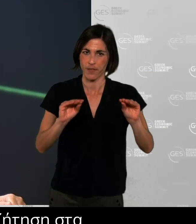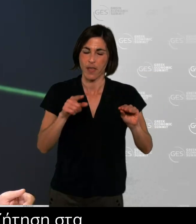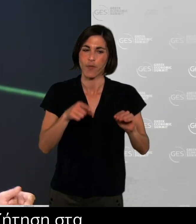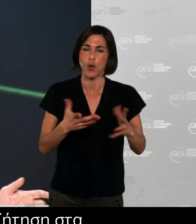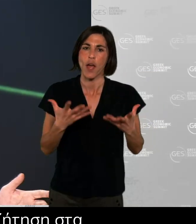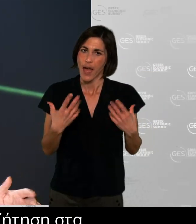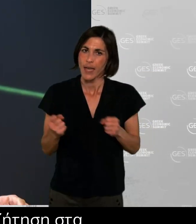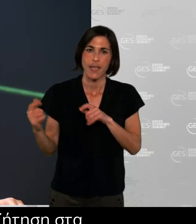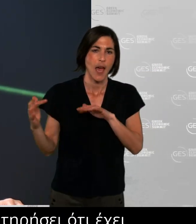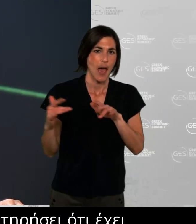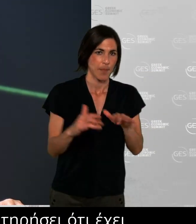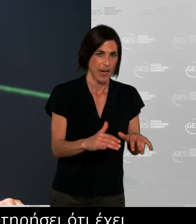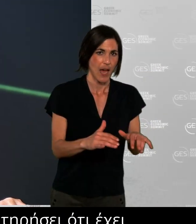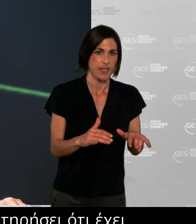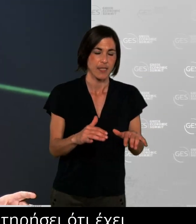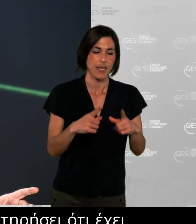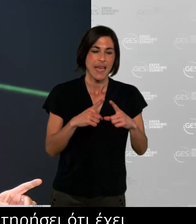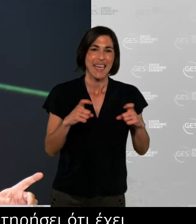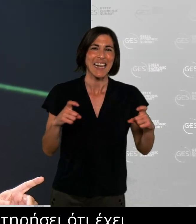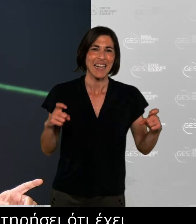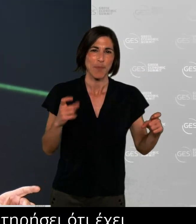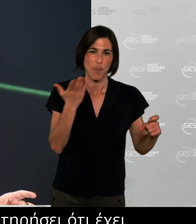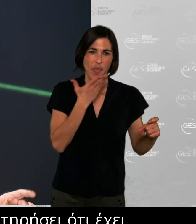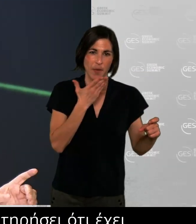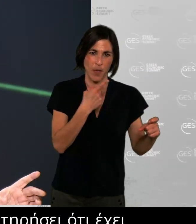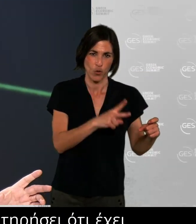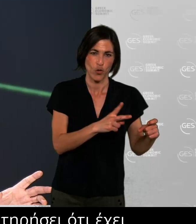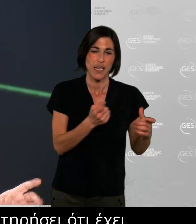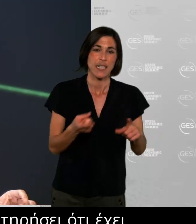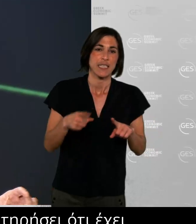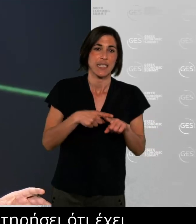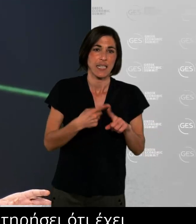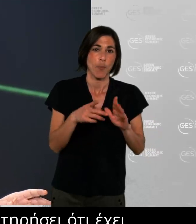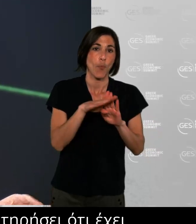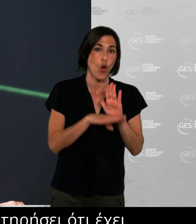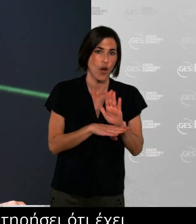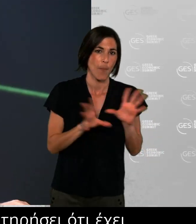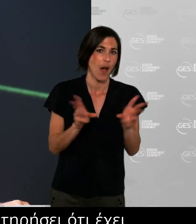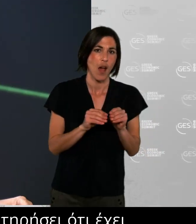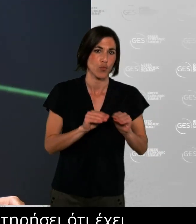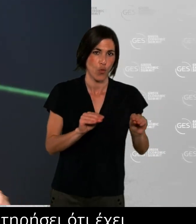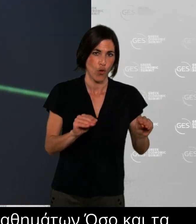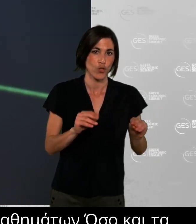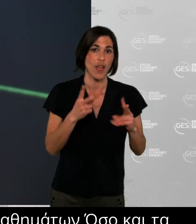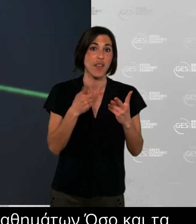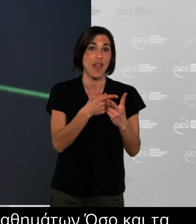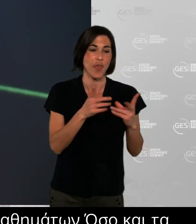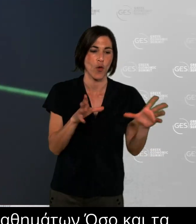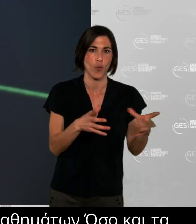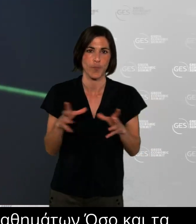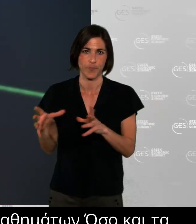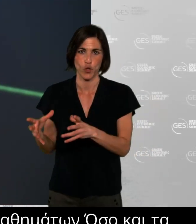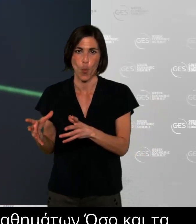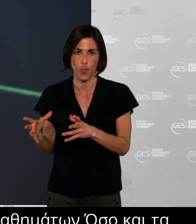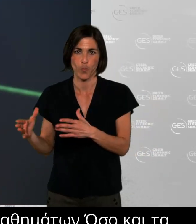το content, όσο την ύλη των μαθημάτων, όσο και τα προγράμματα σπουδών σε δύο κυρίως τομείς. Ο πρώτος